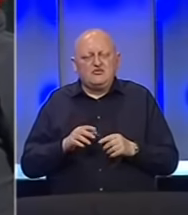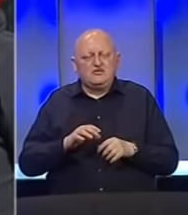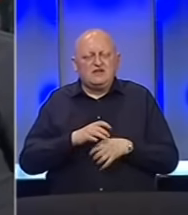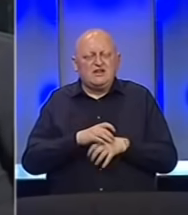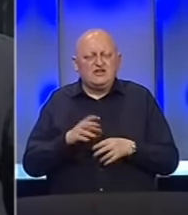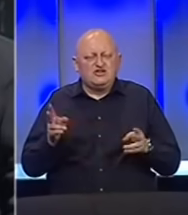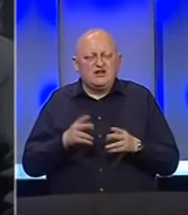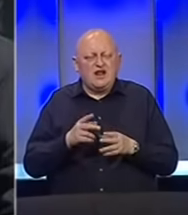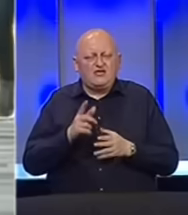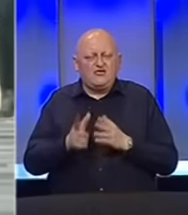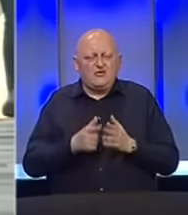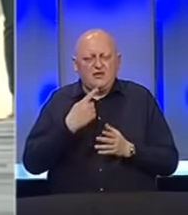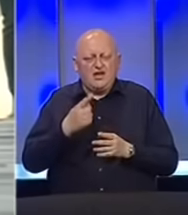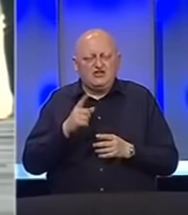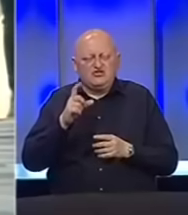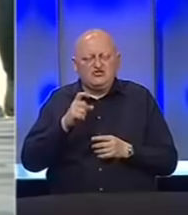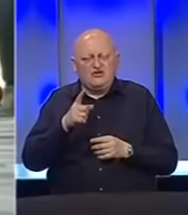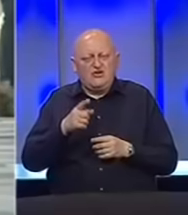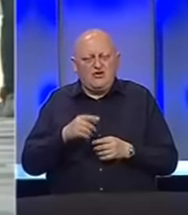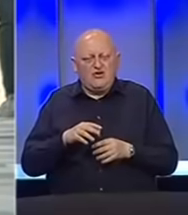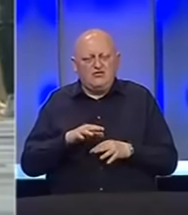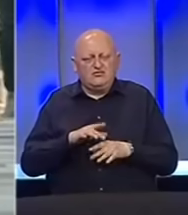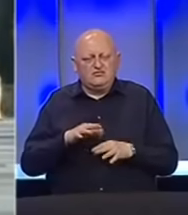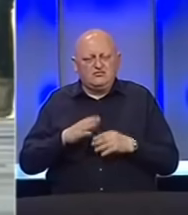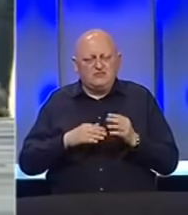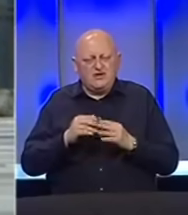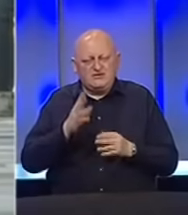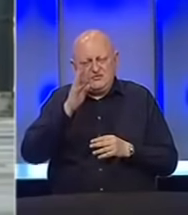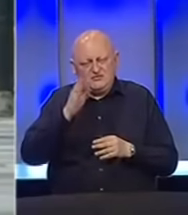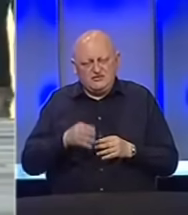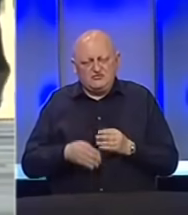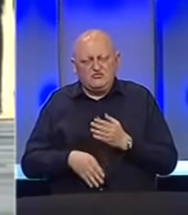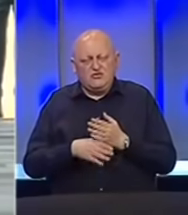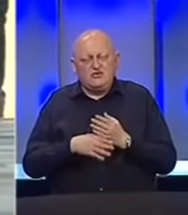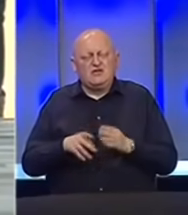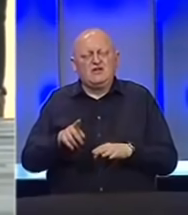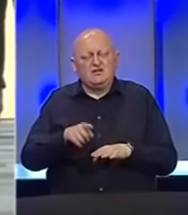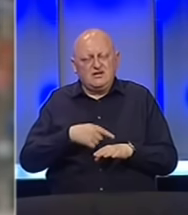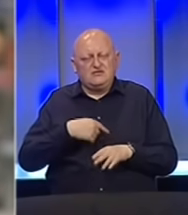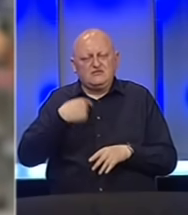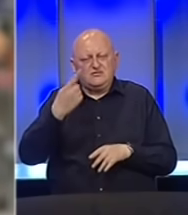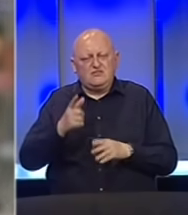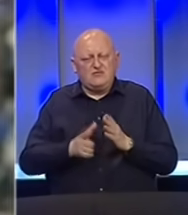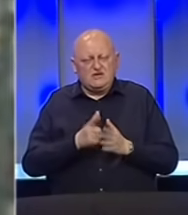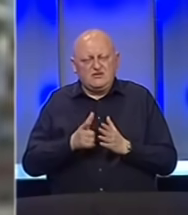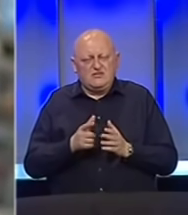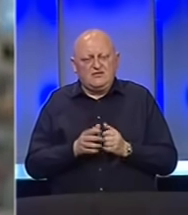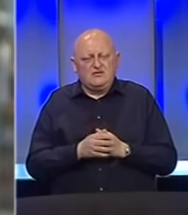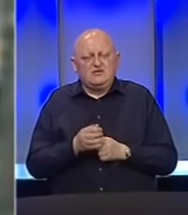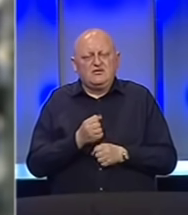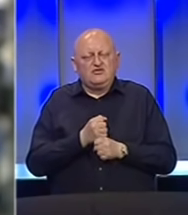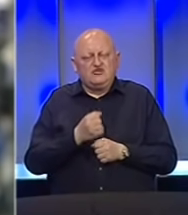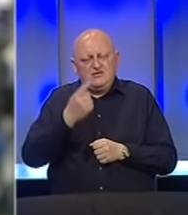liječiti kratkotrajno, dodaje Čerkez. Stoga će ovakva praksa pružanja psihološke potpore biti nastavljena i u narednom razdoblju.